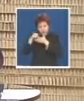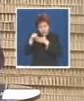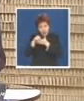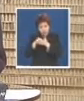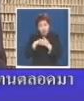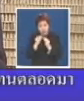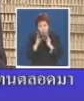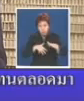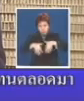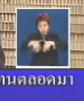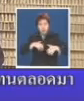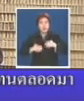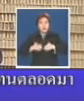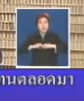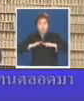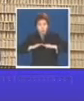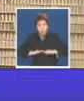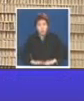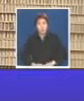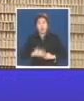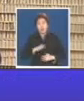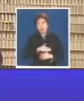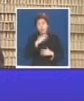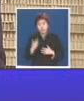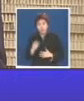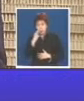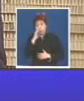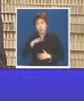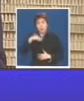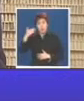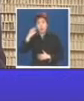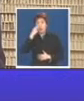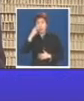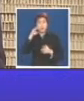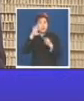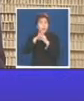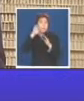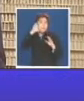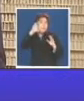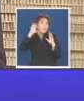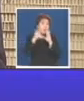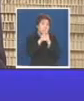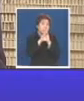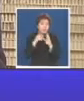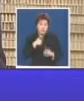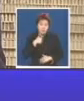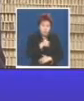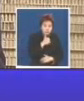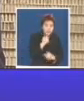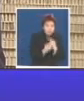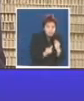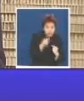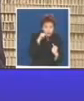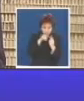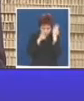ของพี่น้องประชาชนที่เกิดขึ้นนะครับซึ่งในช่วงต่อไปของรายการนั้นก็จะได้ไปดูภาพของการลงพื้นที่นะครับเพื่อ